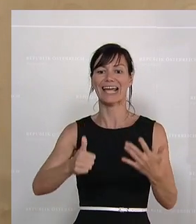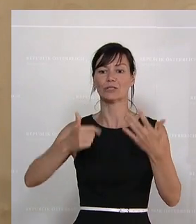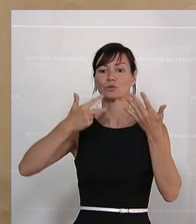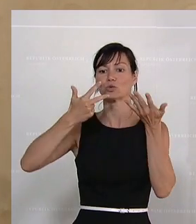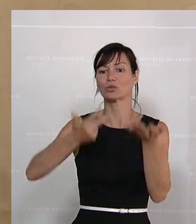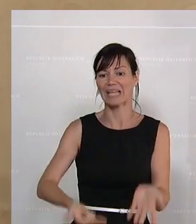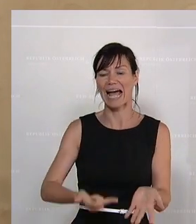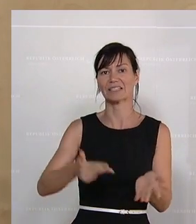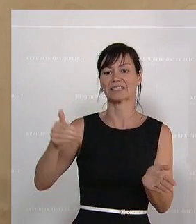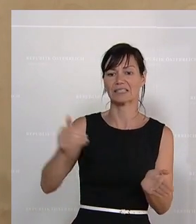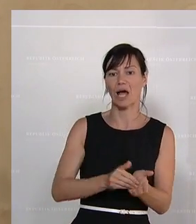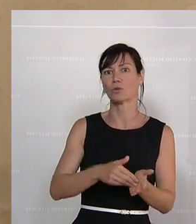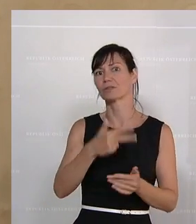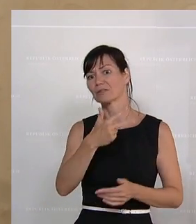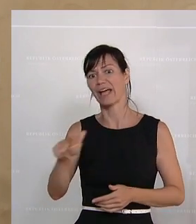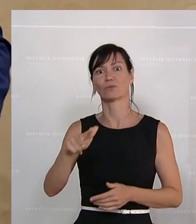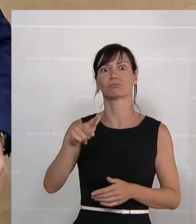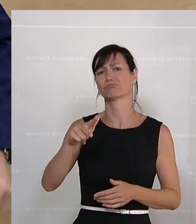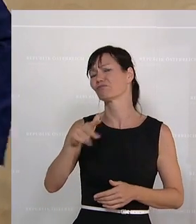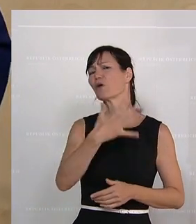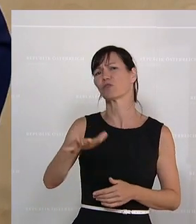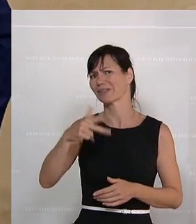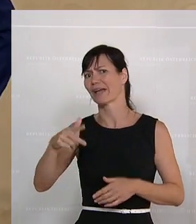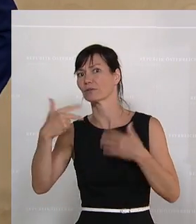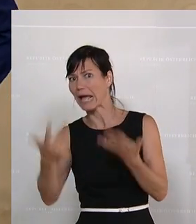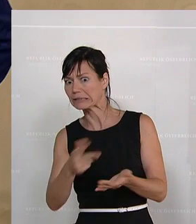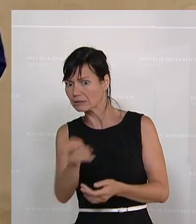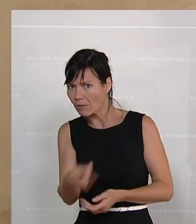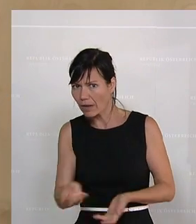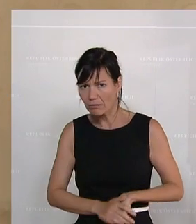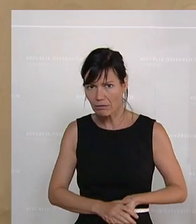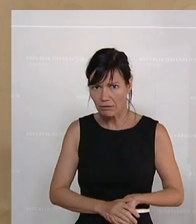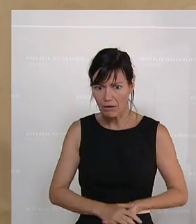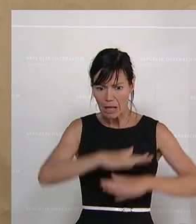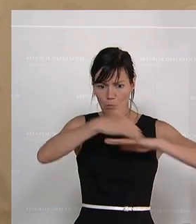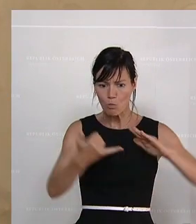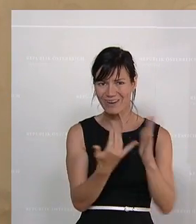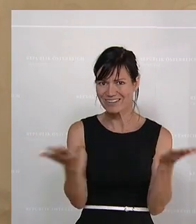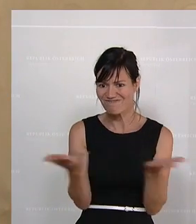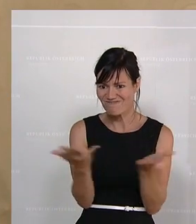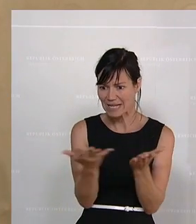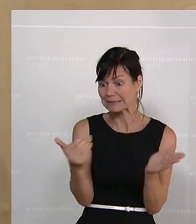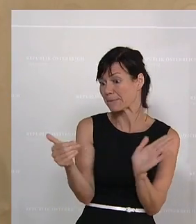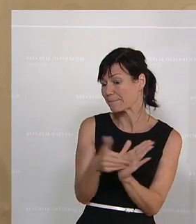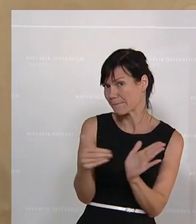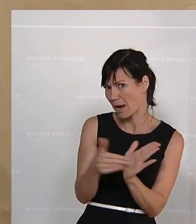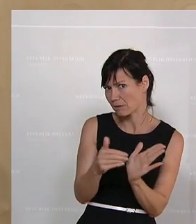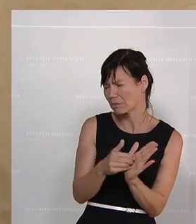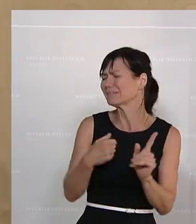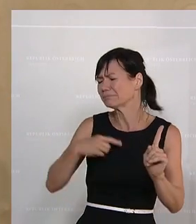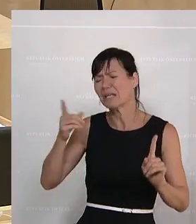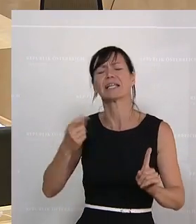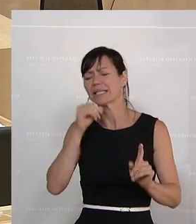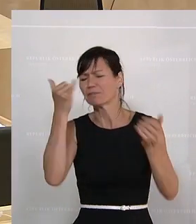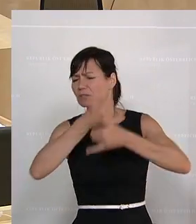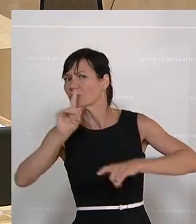1953 euro es hätte dann eine kampagne für ein projekt das notwendig geworden ist und verstehen sie uns nicht